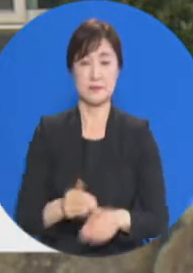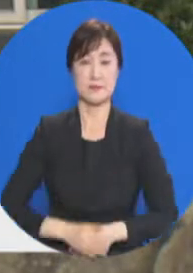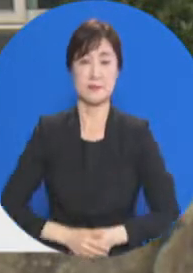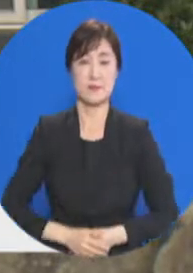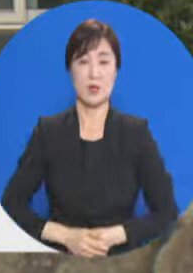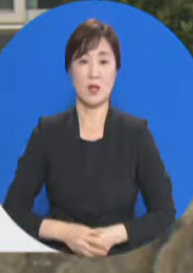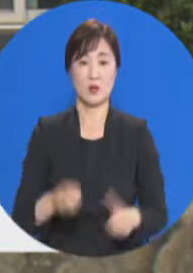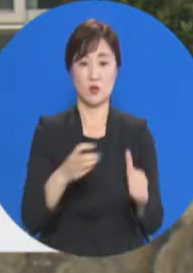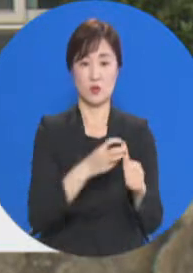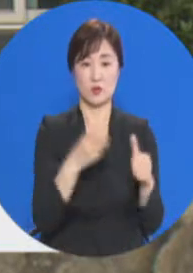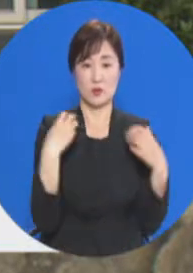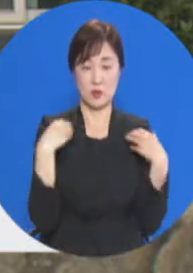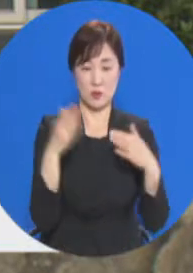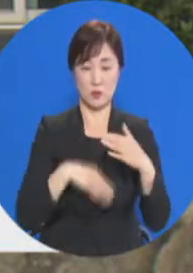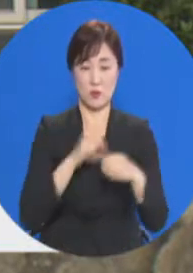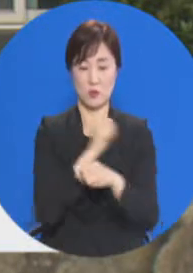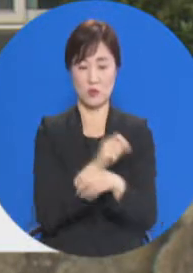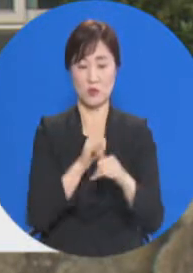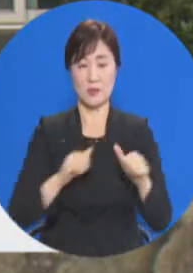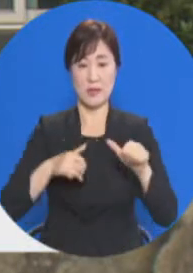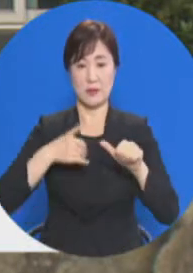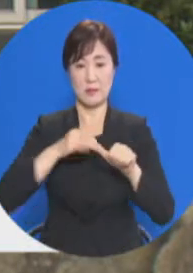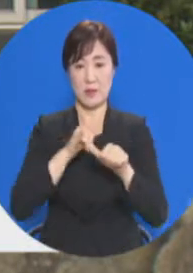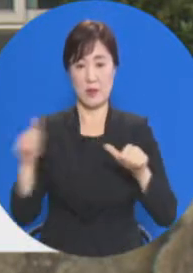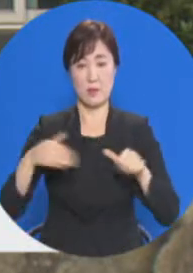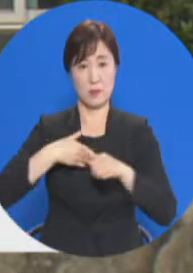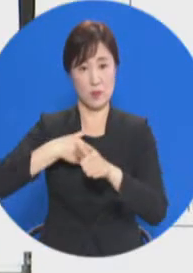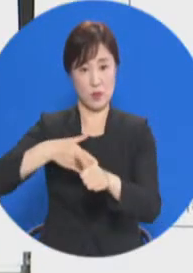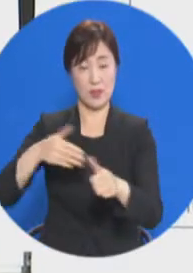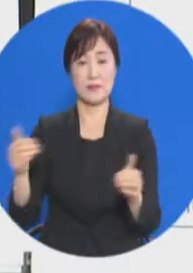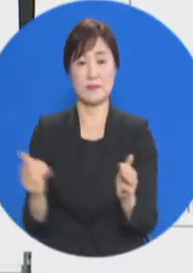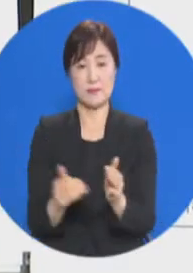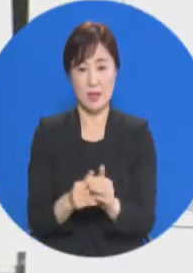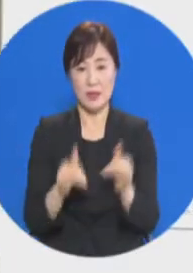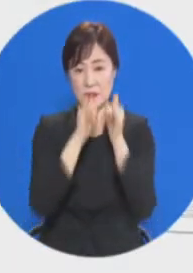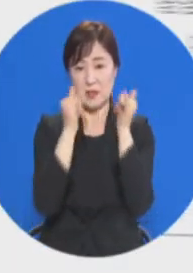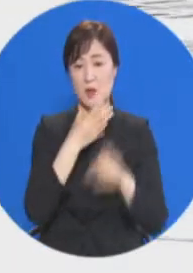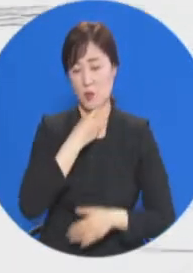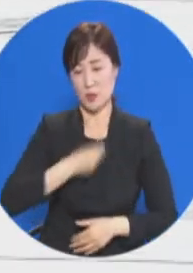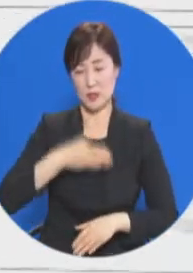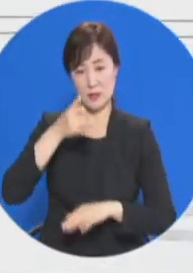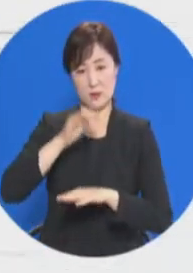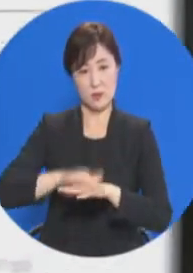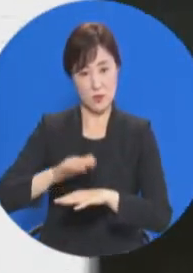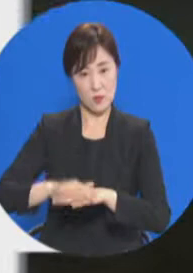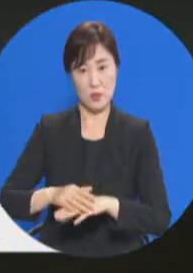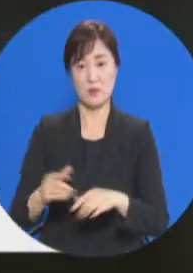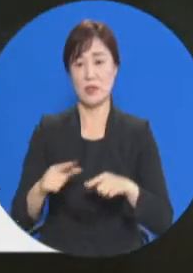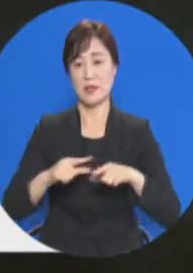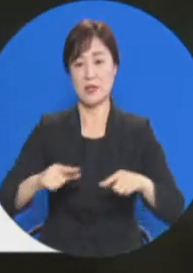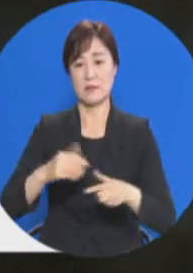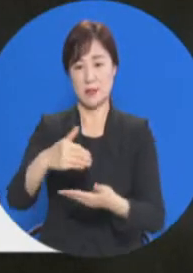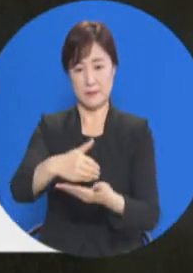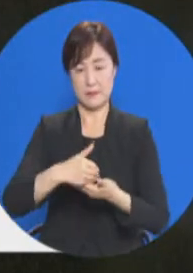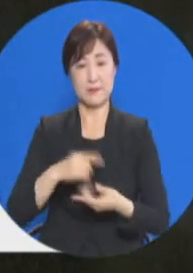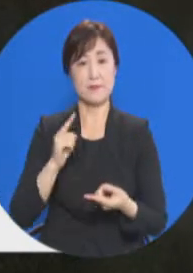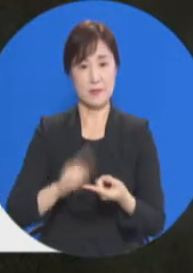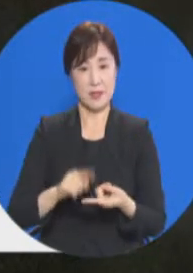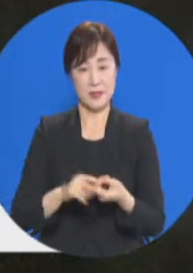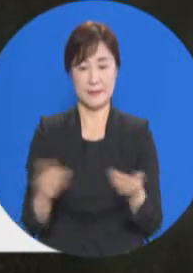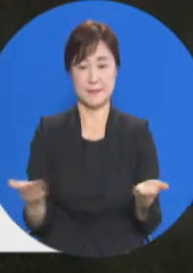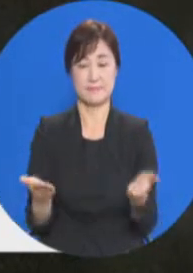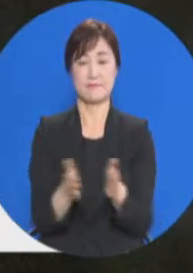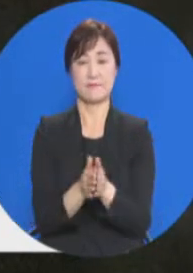군 본청 공무원 5명을 금정면 사무소로 파견해 사회복지, 농업, 일반민원 등 제한된 범위 안에서 민원